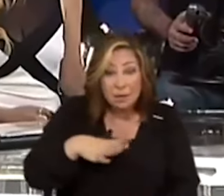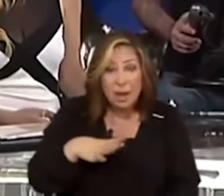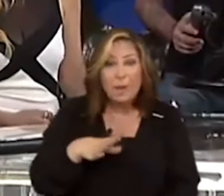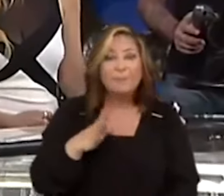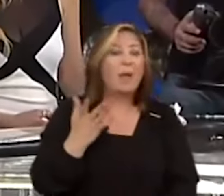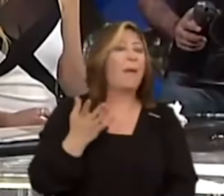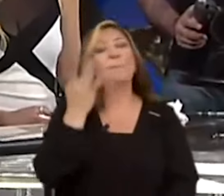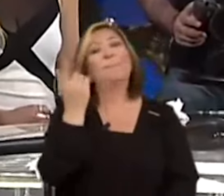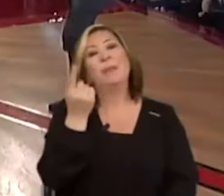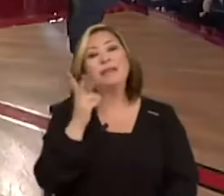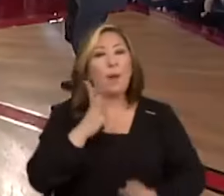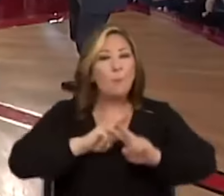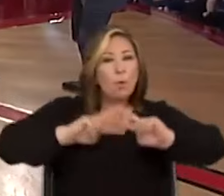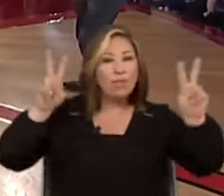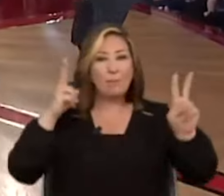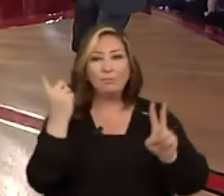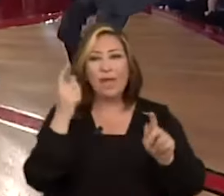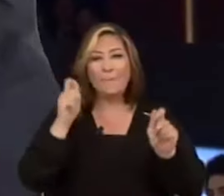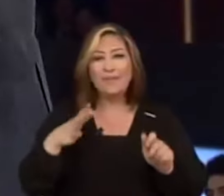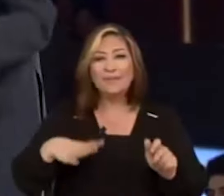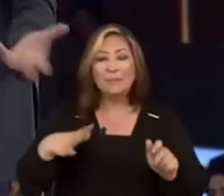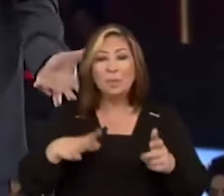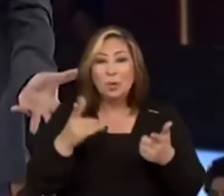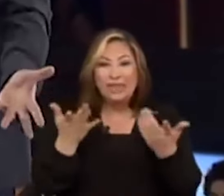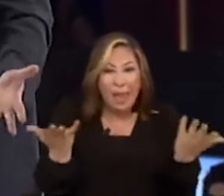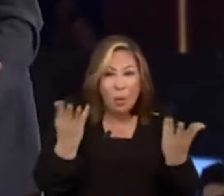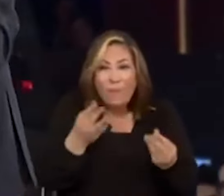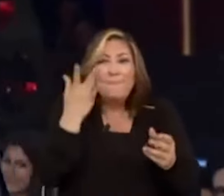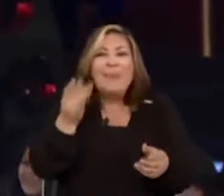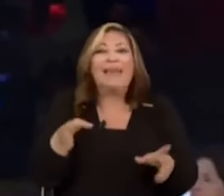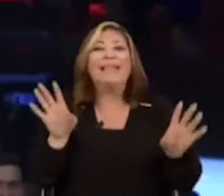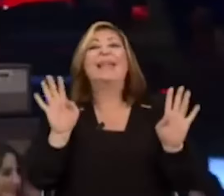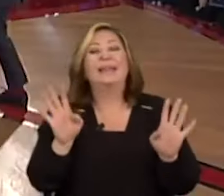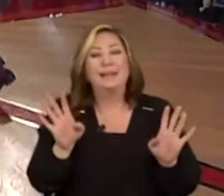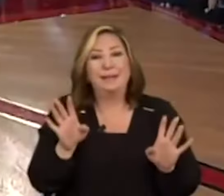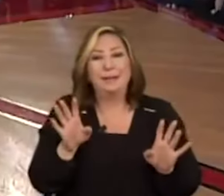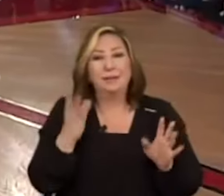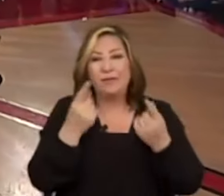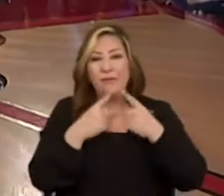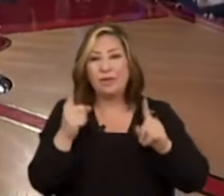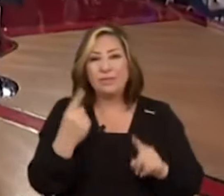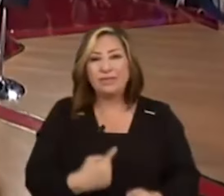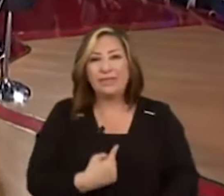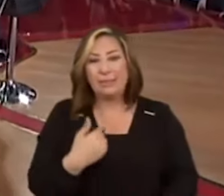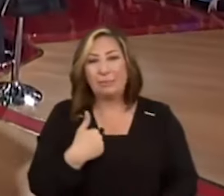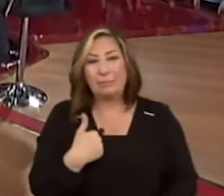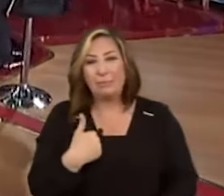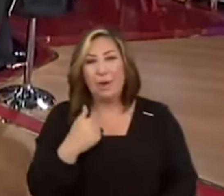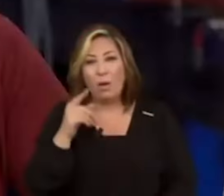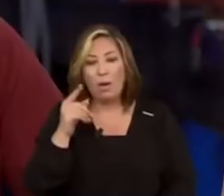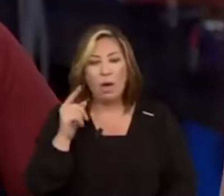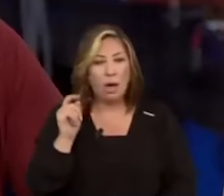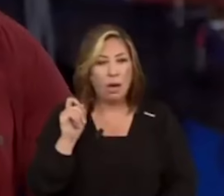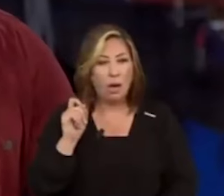biraz belki daha modern bir şeyler yapmak istemiş ama onun ne olduğu belli değil. Arada, ben orada daha başka bir şey hissettim aslında. Ne? Yani